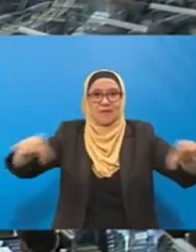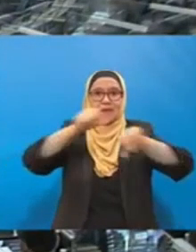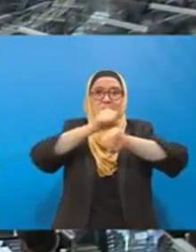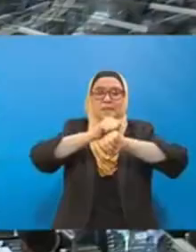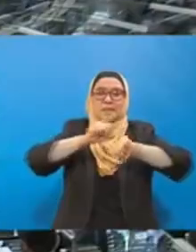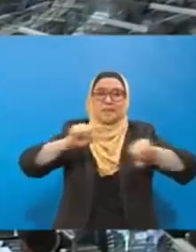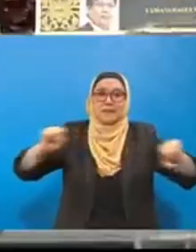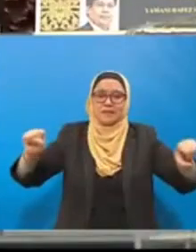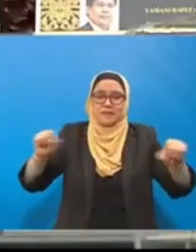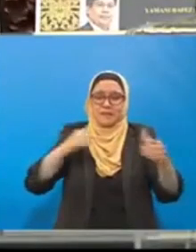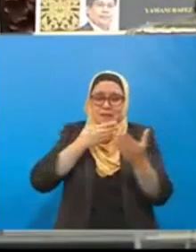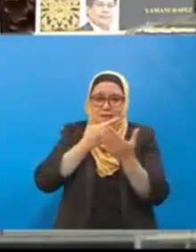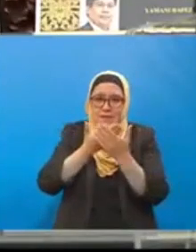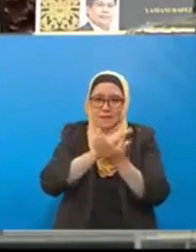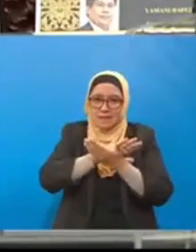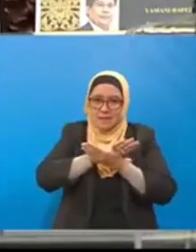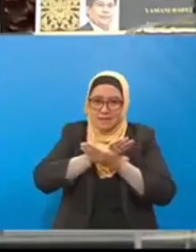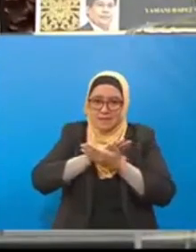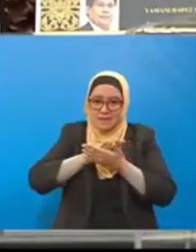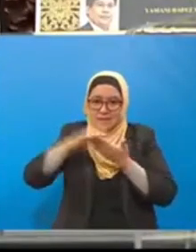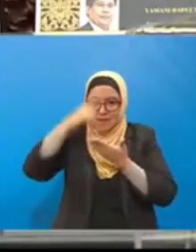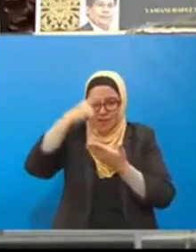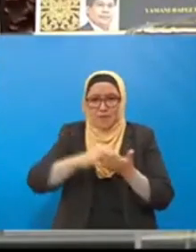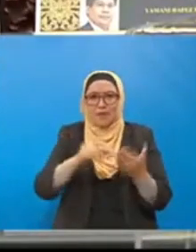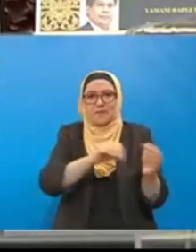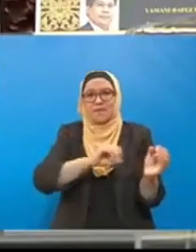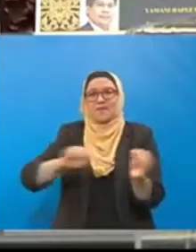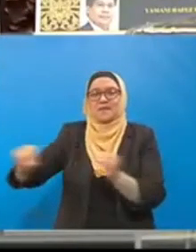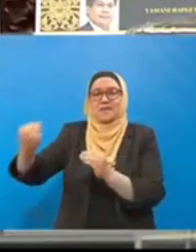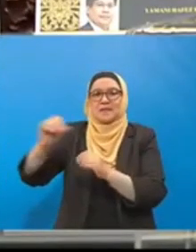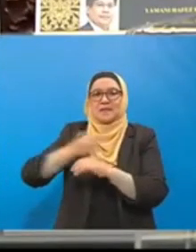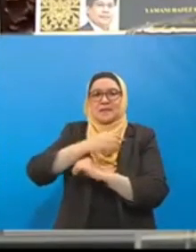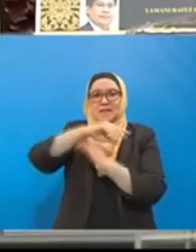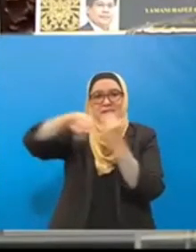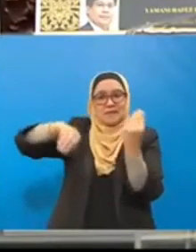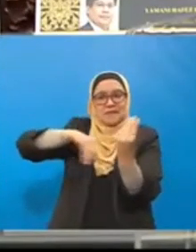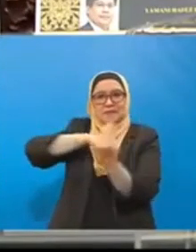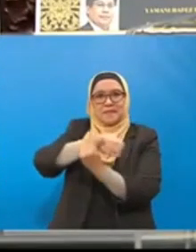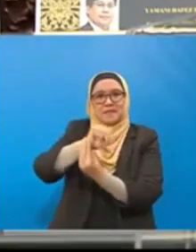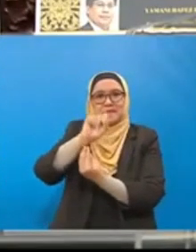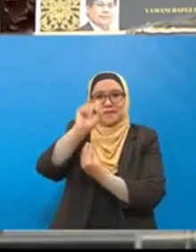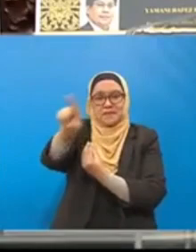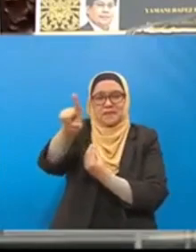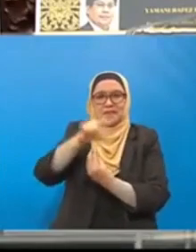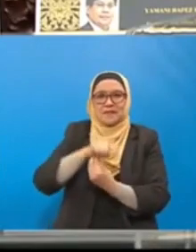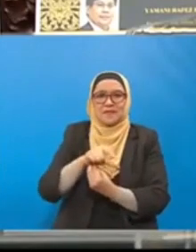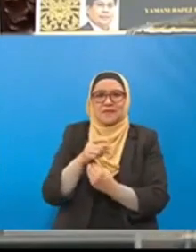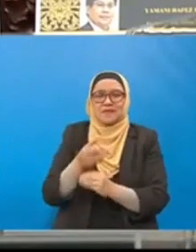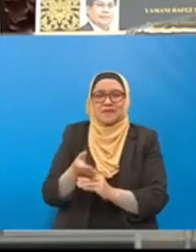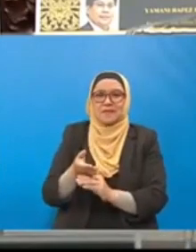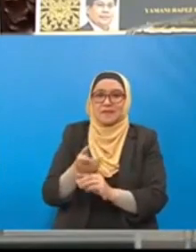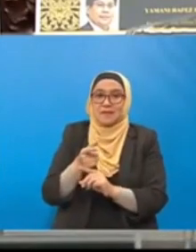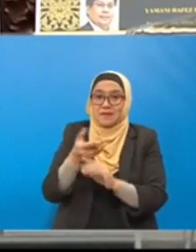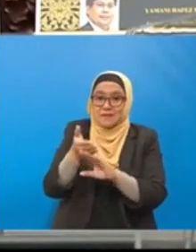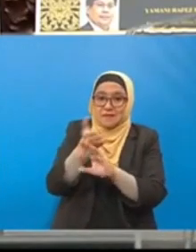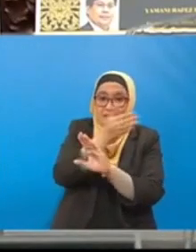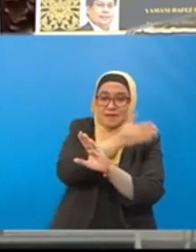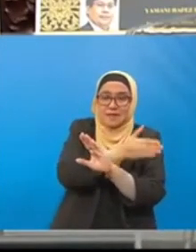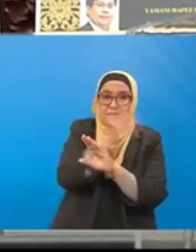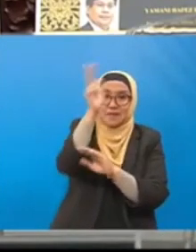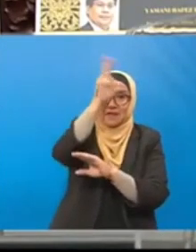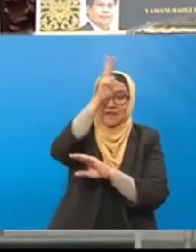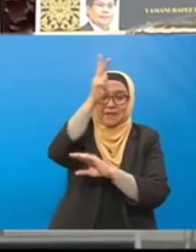untuk operasi haji pada tahun 1442 Hijrah sebelum Kerajaan Saudi membuat keputusan